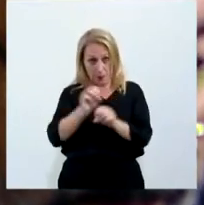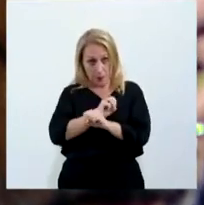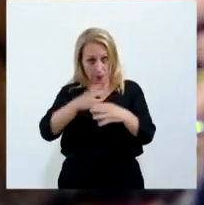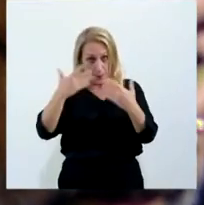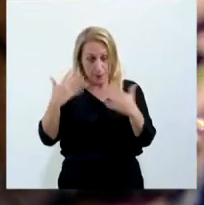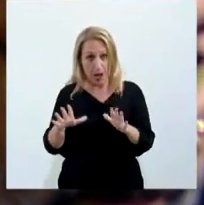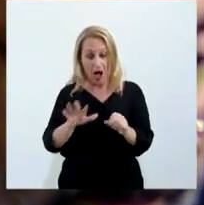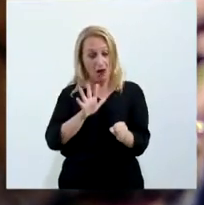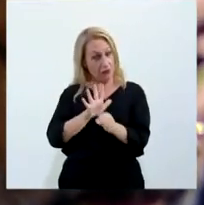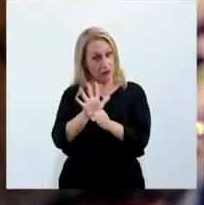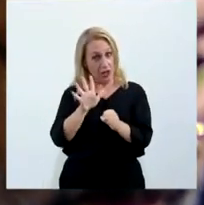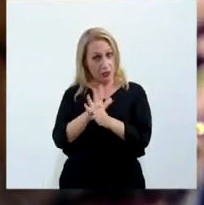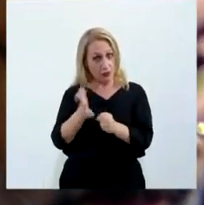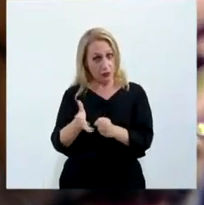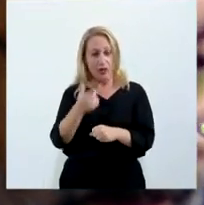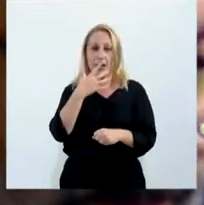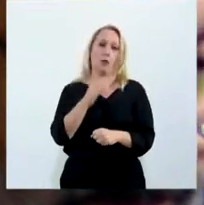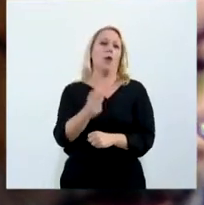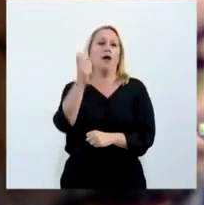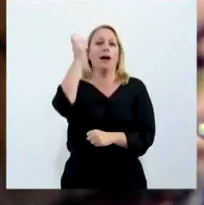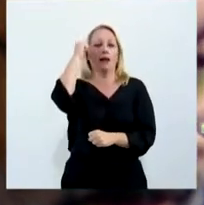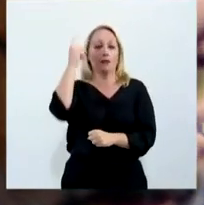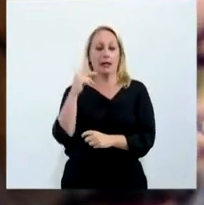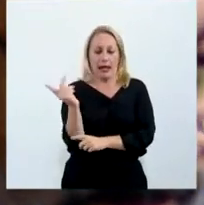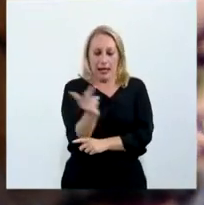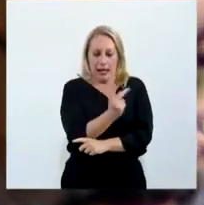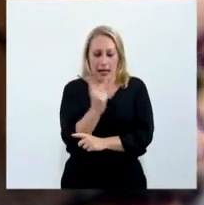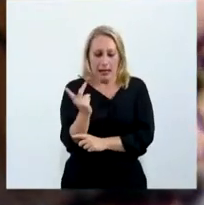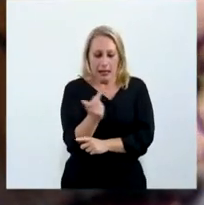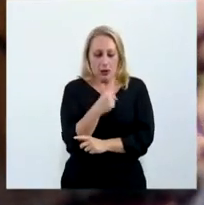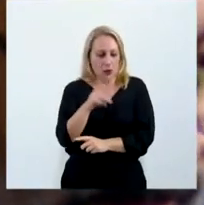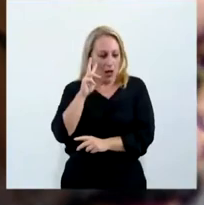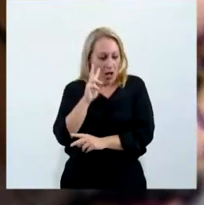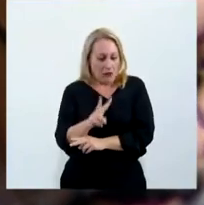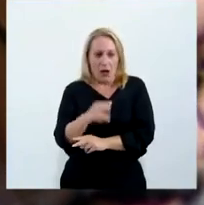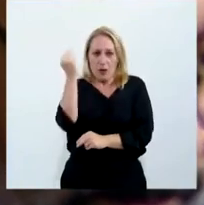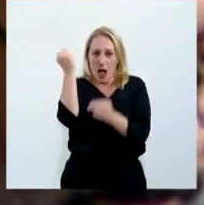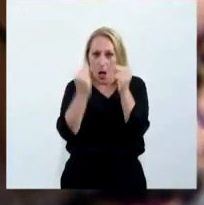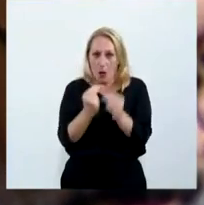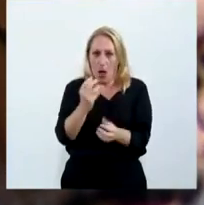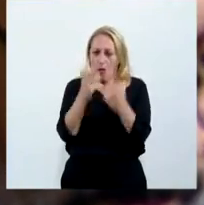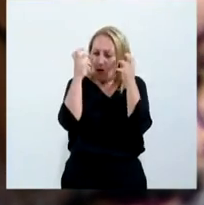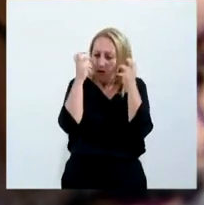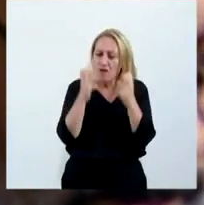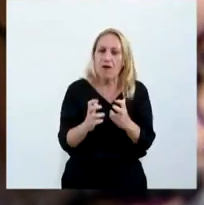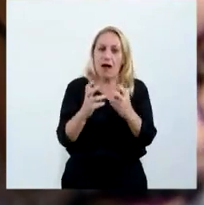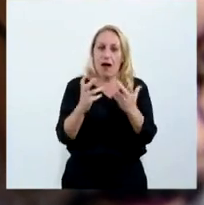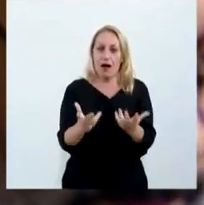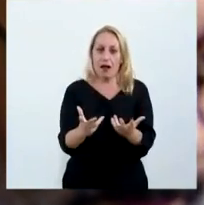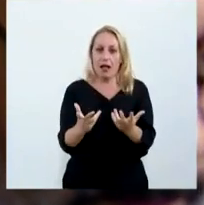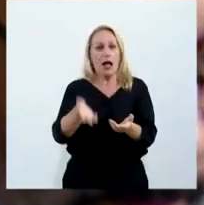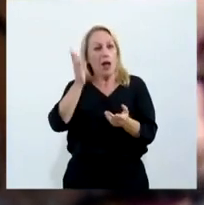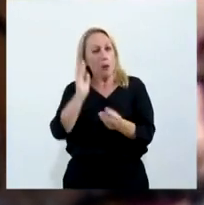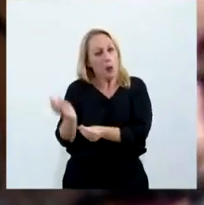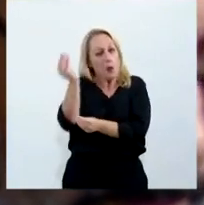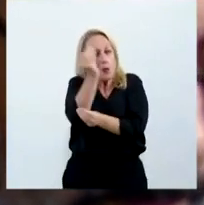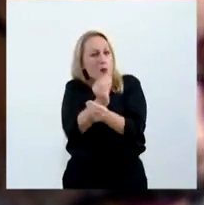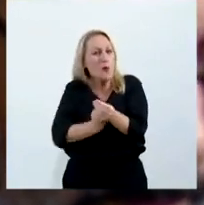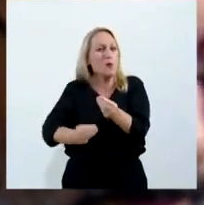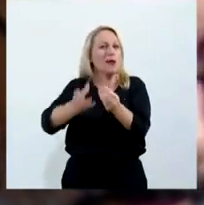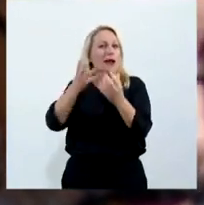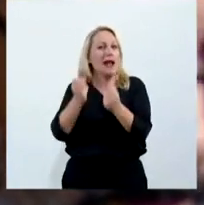που λαμβάνουμε από την κοινωνία είναι ότι το πρόβλημα συνεχίζει να είναι οξύ. Έχετε περιθώρια, υπάρχουν